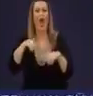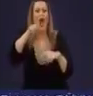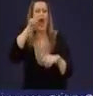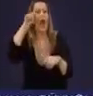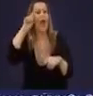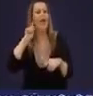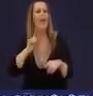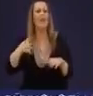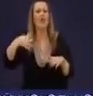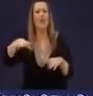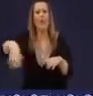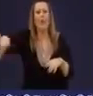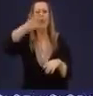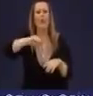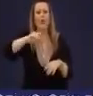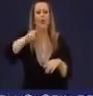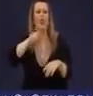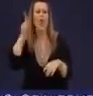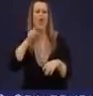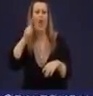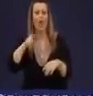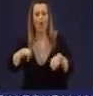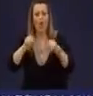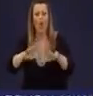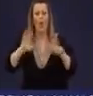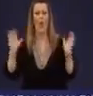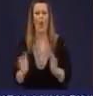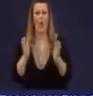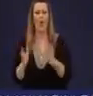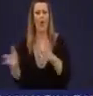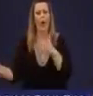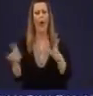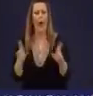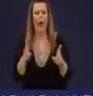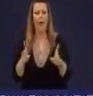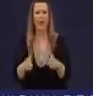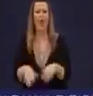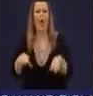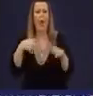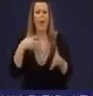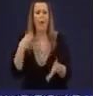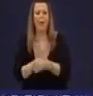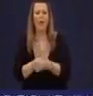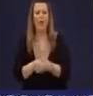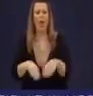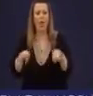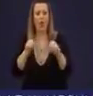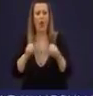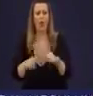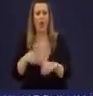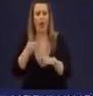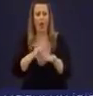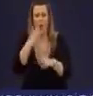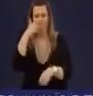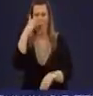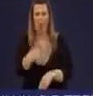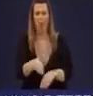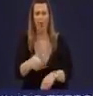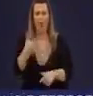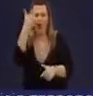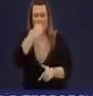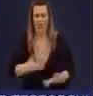daim qorumağa hazırdır. Yəni lazım gəlsə, yəni biz özümüz gənclər də, yəni torpağımız uğrunda, yəni canımızdan keçməyə də hazırıq. Biz